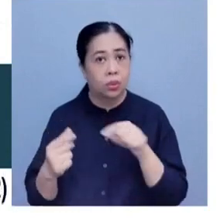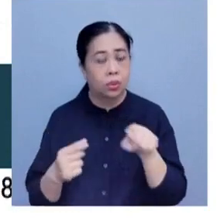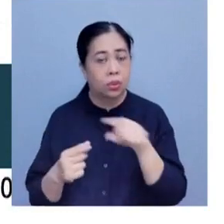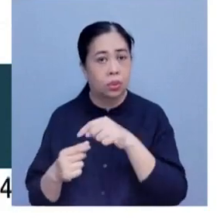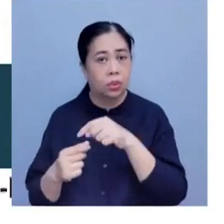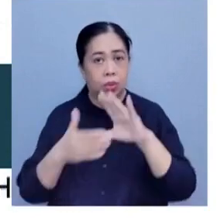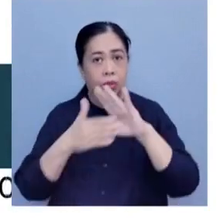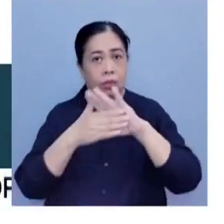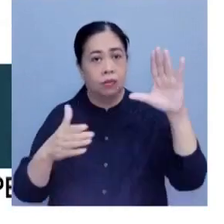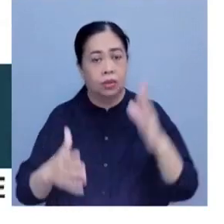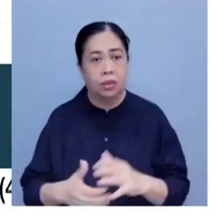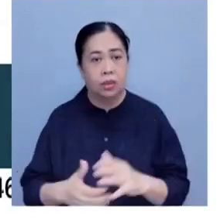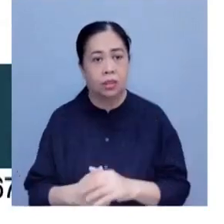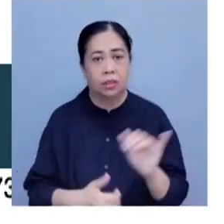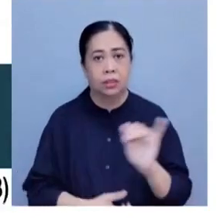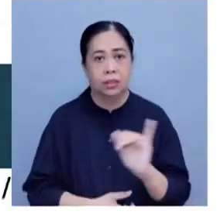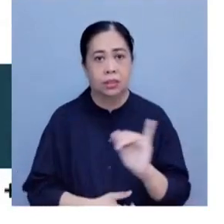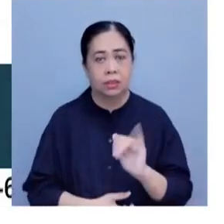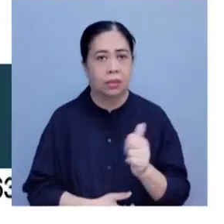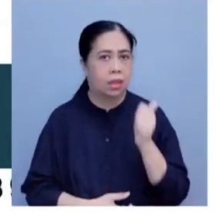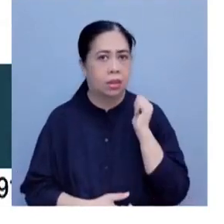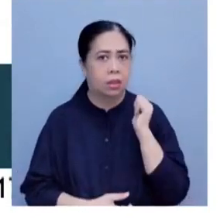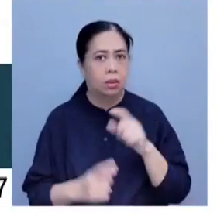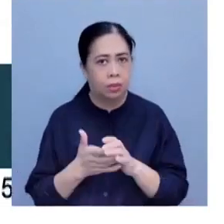the same, ayoko munang mag-comment.